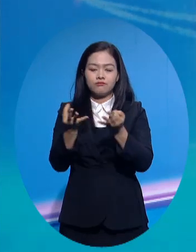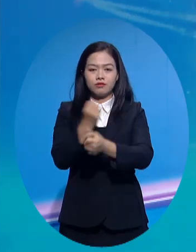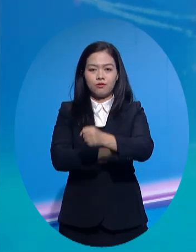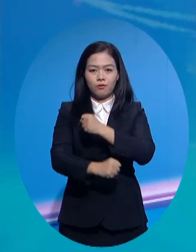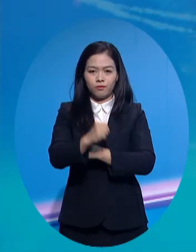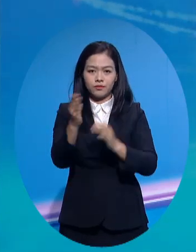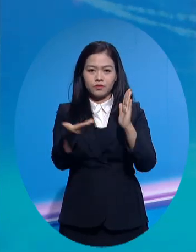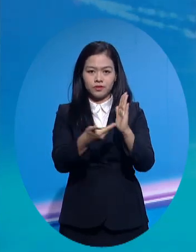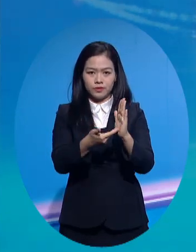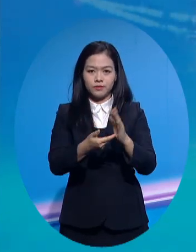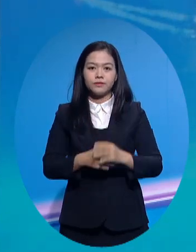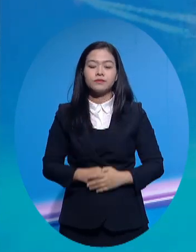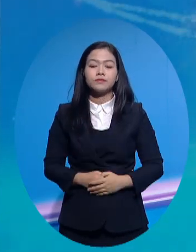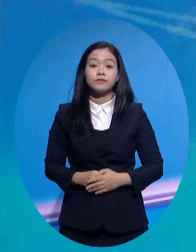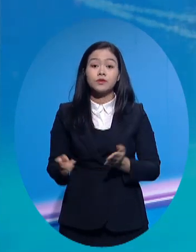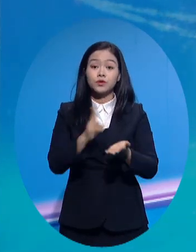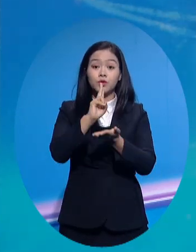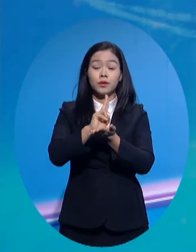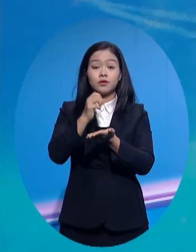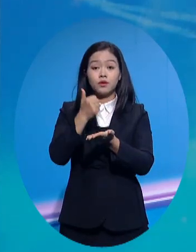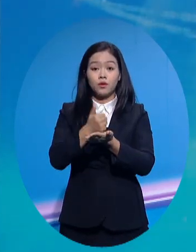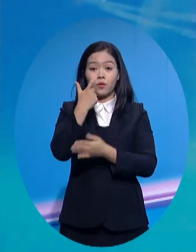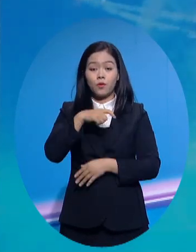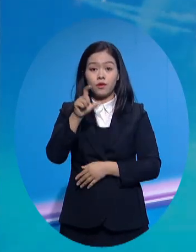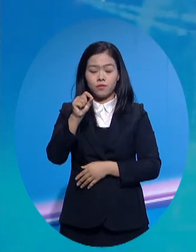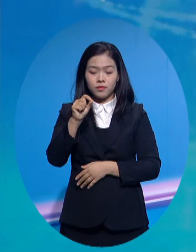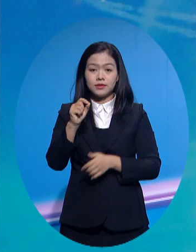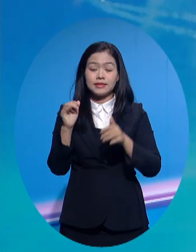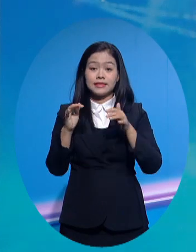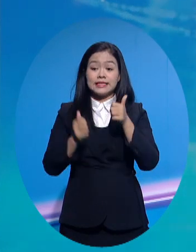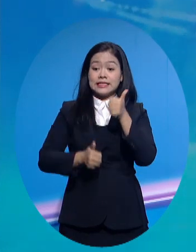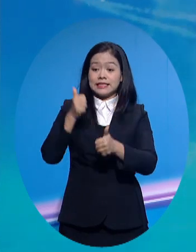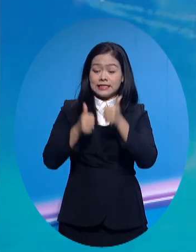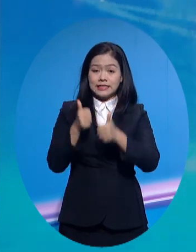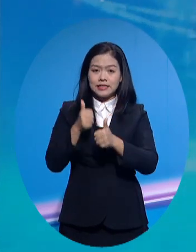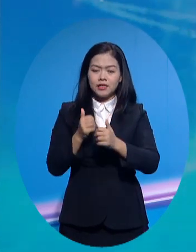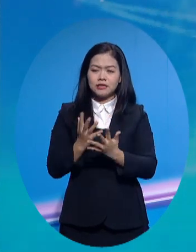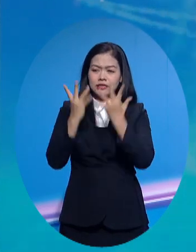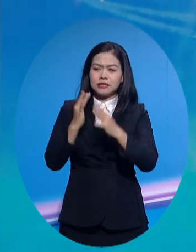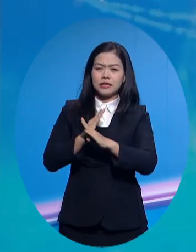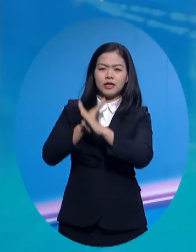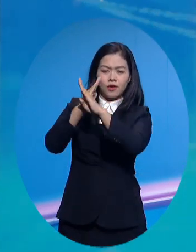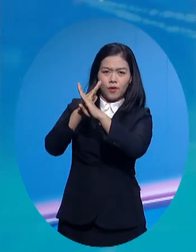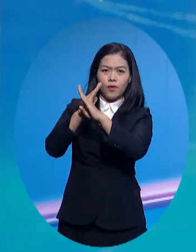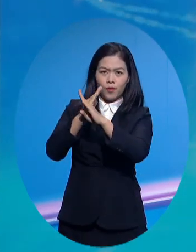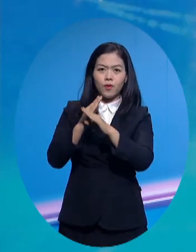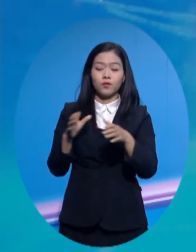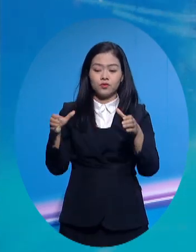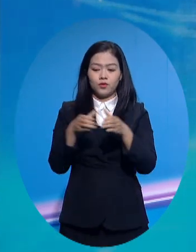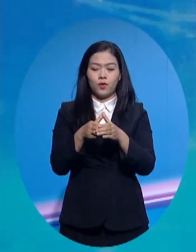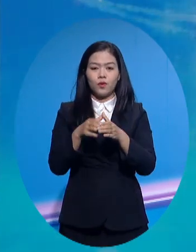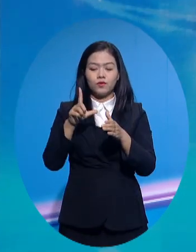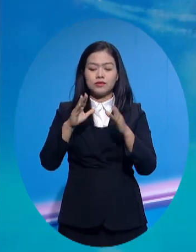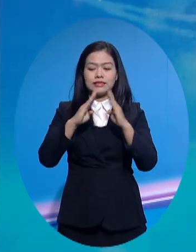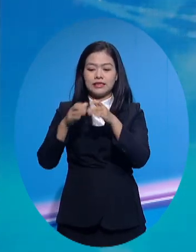Ủy ban Nhân dân quận 10, thành phố Hồ Chí Minh tổ chức hội thi nghiệp vụ chữa cháy và cứu nạn cứu hộ, tổ liên gia an toàn phòng cháy chữa cháy năm 2024